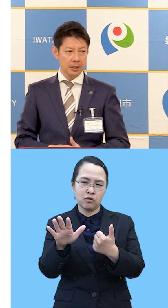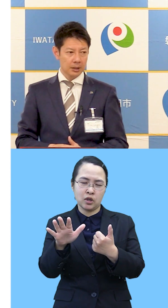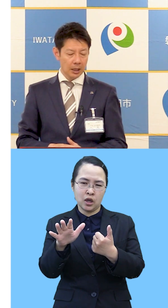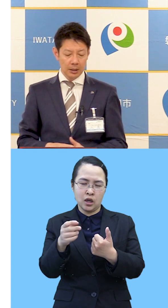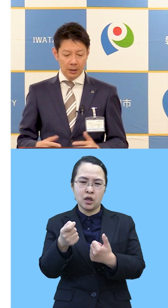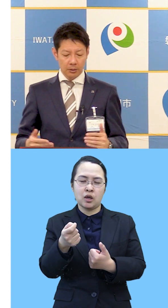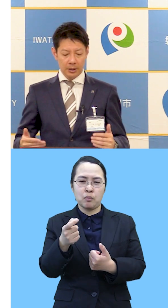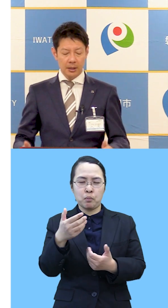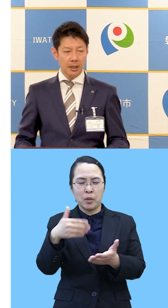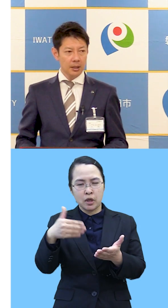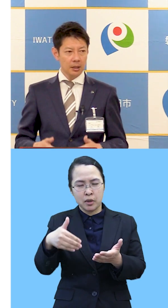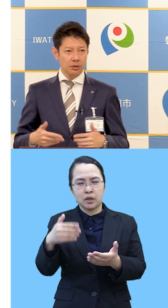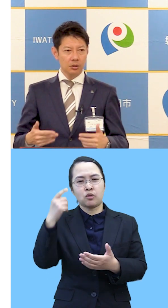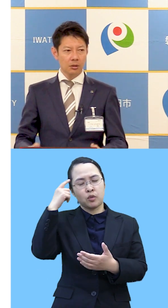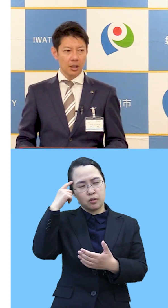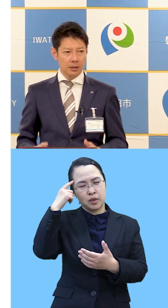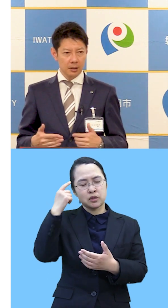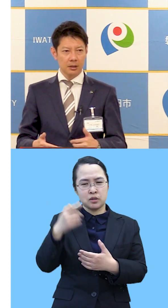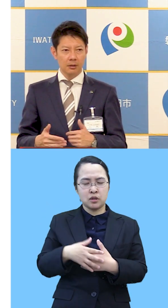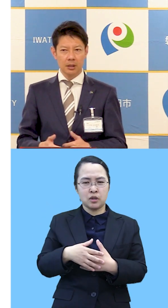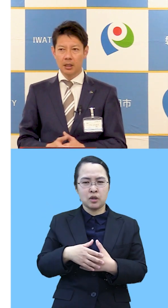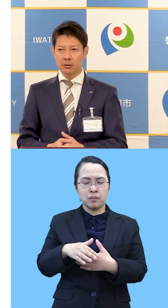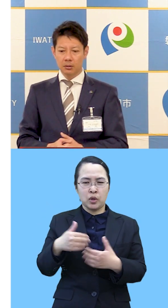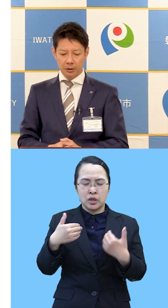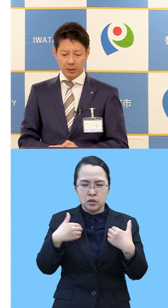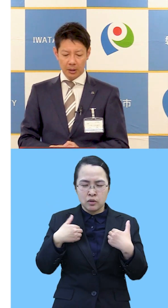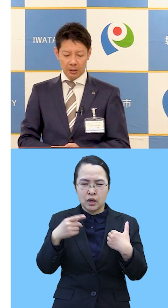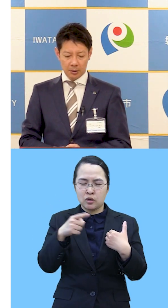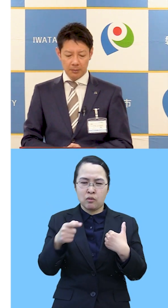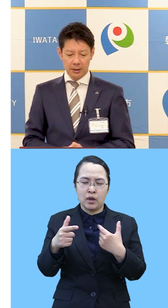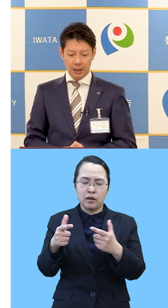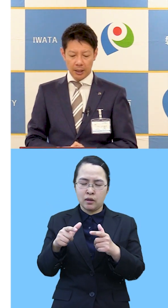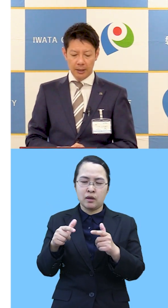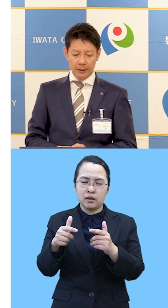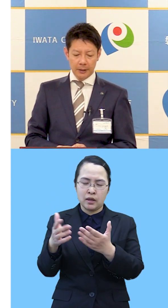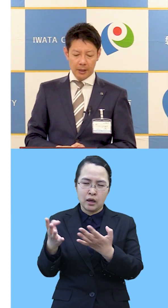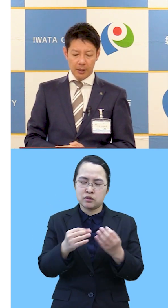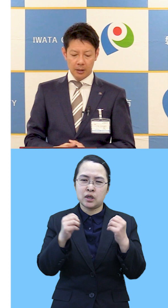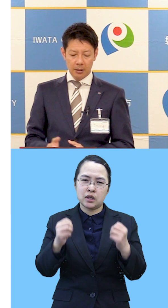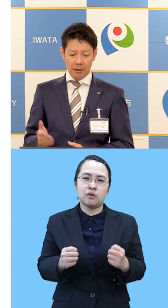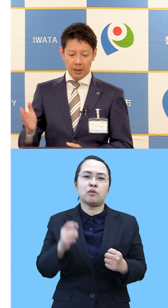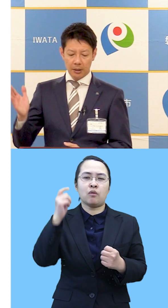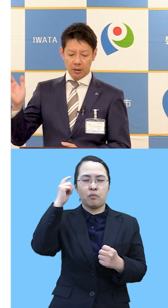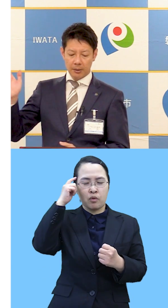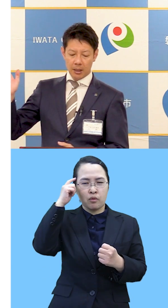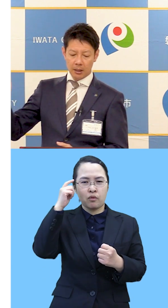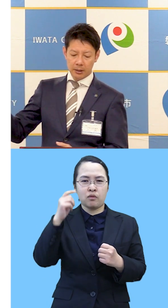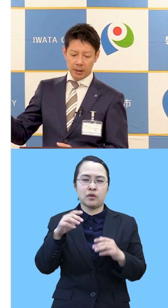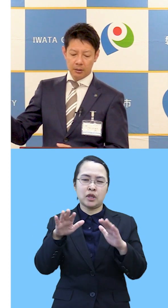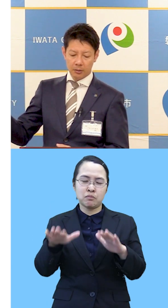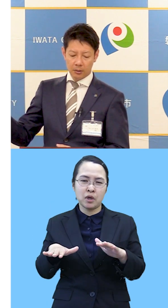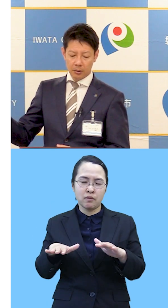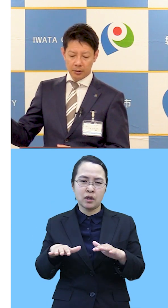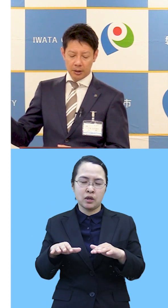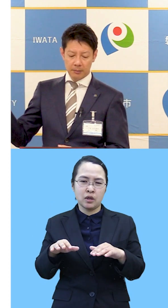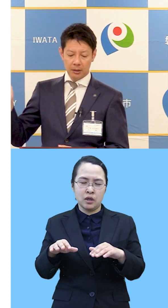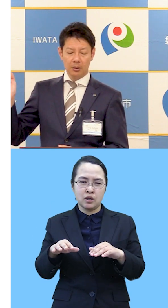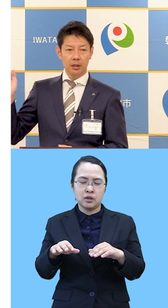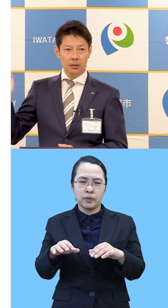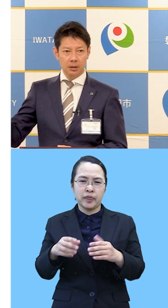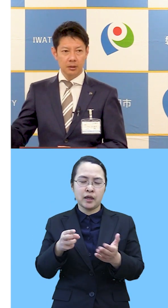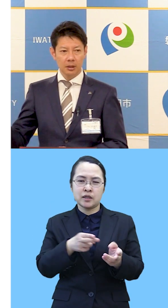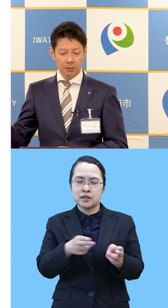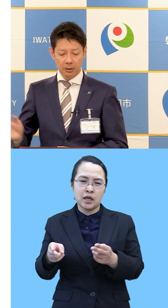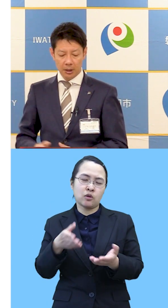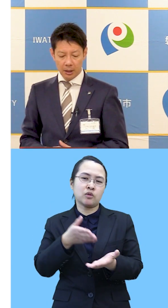っておりますが、これ潜在的な需要は確実に私あると思っておりますから、今は例えば制度の説明